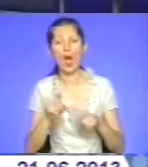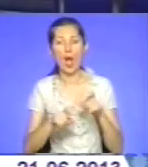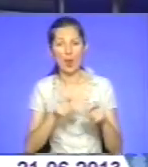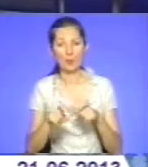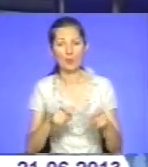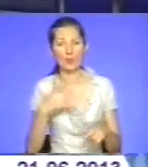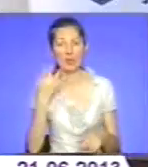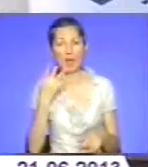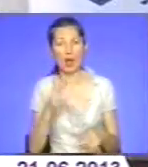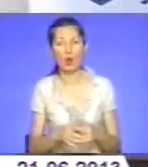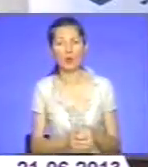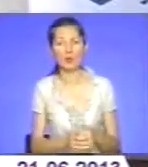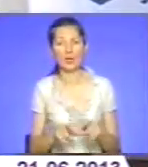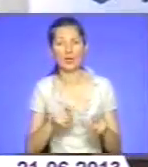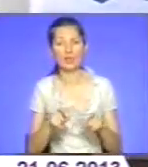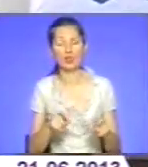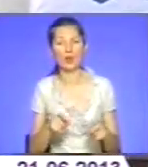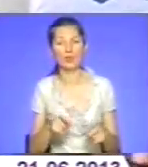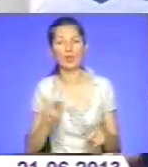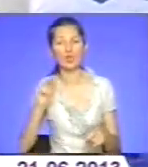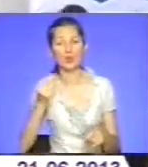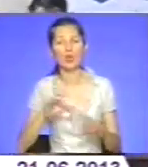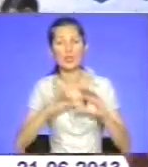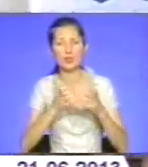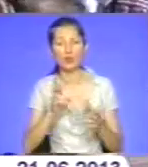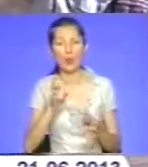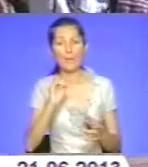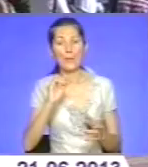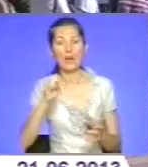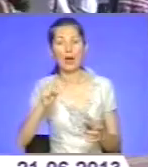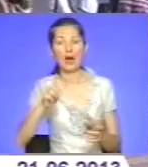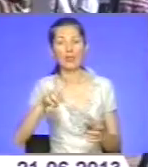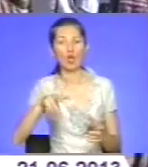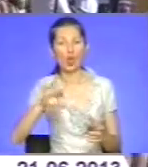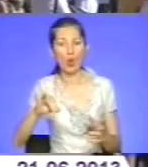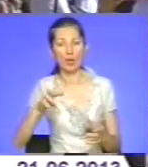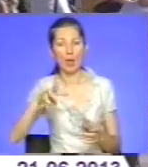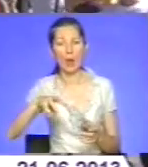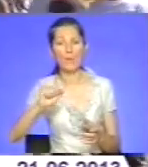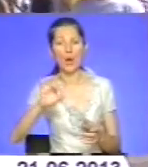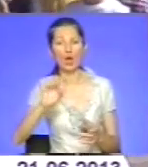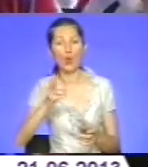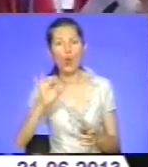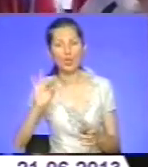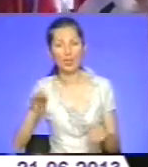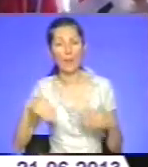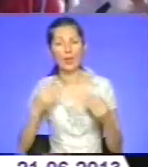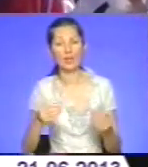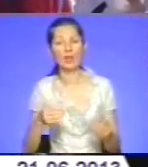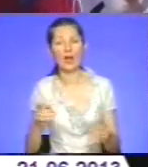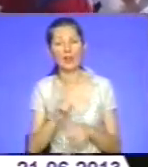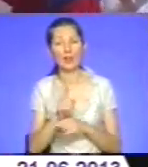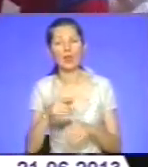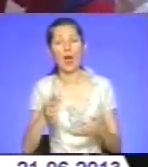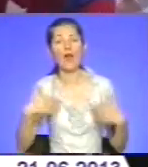забігу. Чемпіонка світу з біатлону Анастасія Меркушина передала тернополянам вітання з нагоди Олімпійського дня